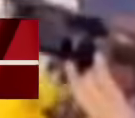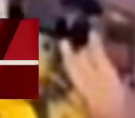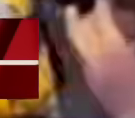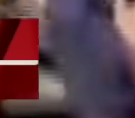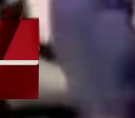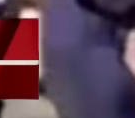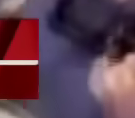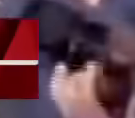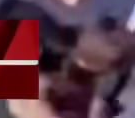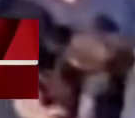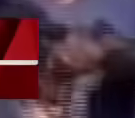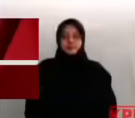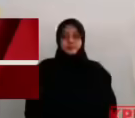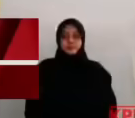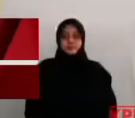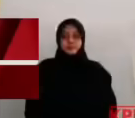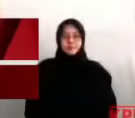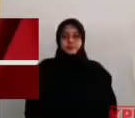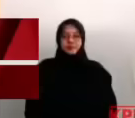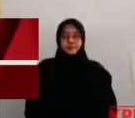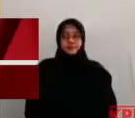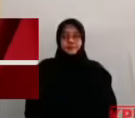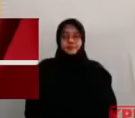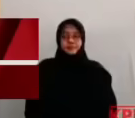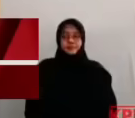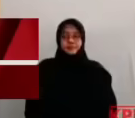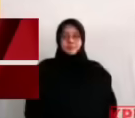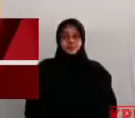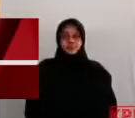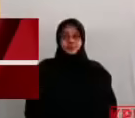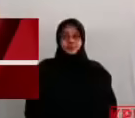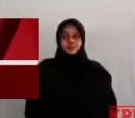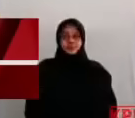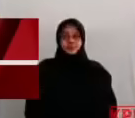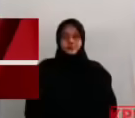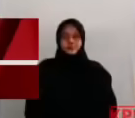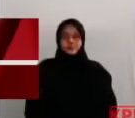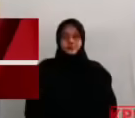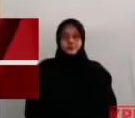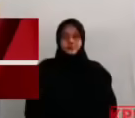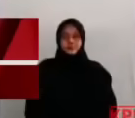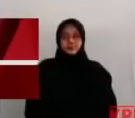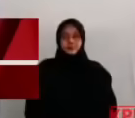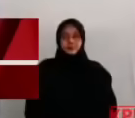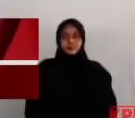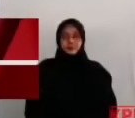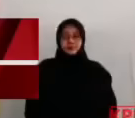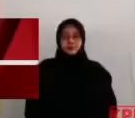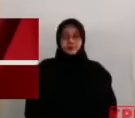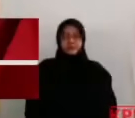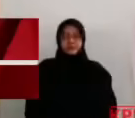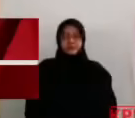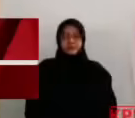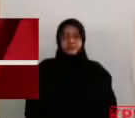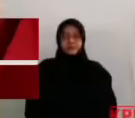ini telah ditunjukkan pertunjukan pawai dongdang ada 27 dondang khas dari 27 kabupaten kota